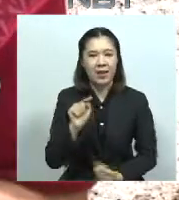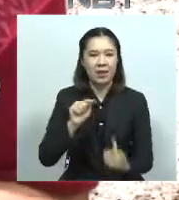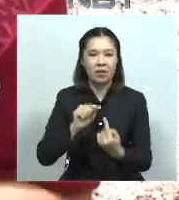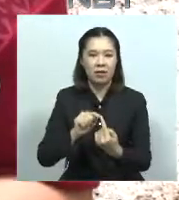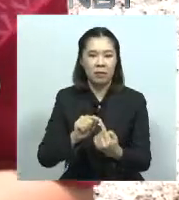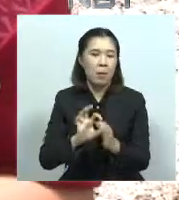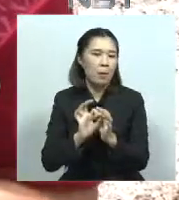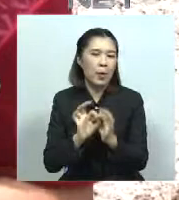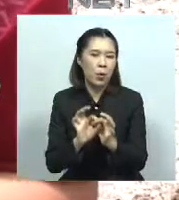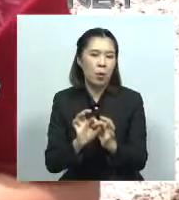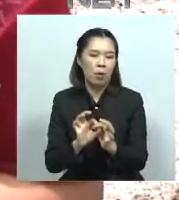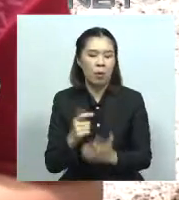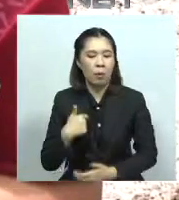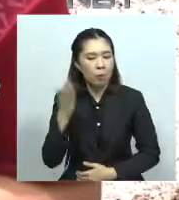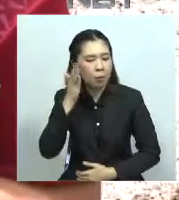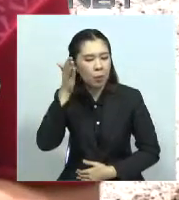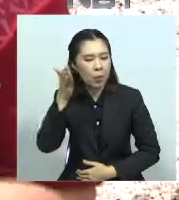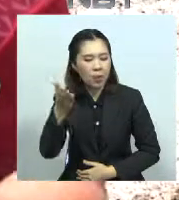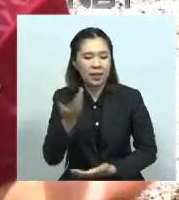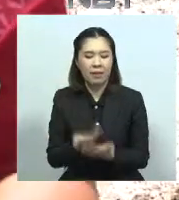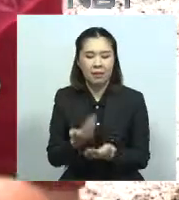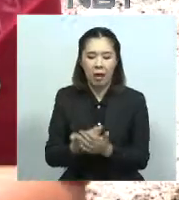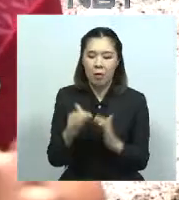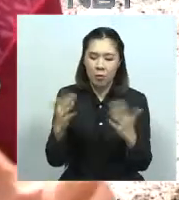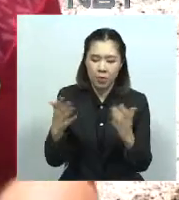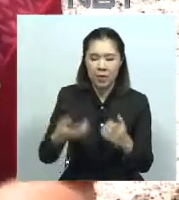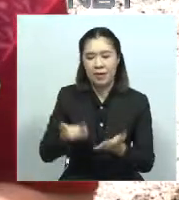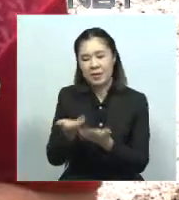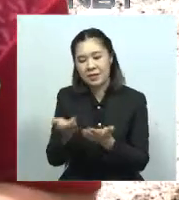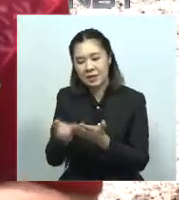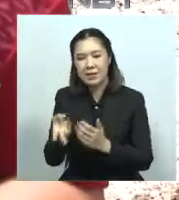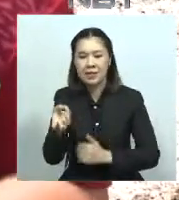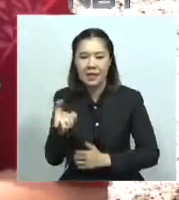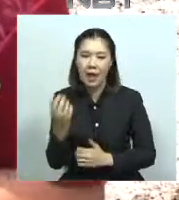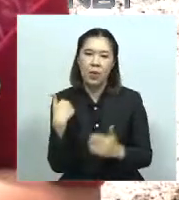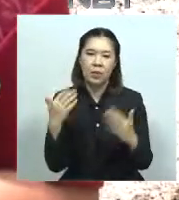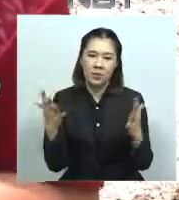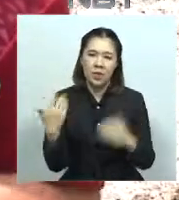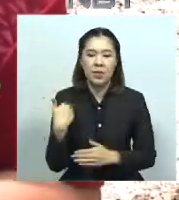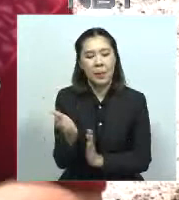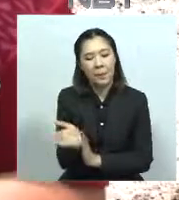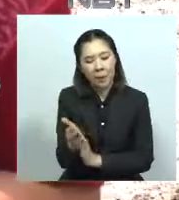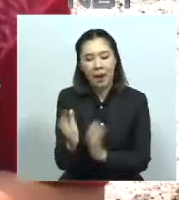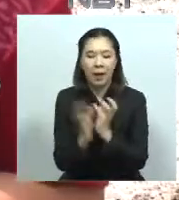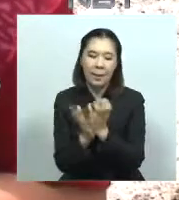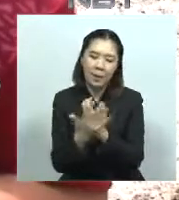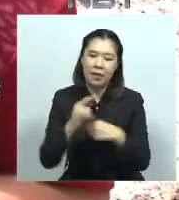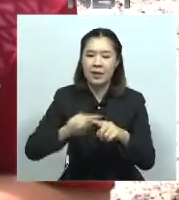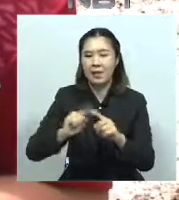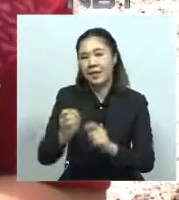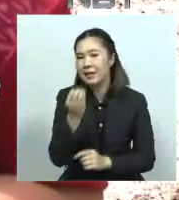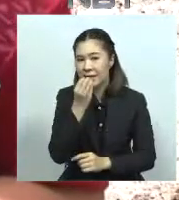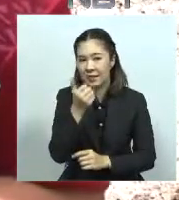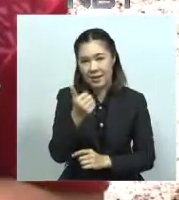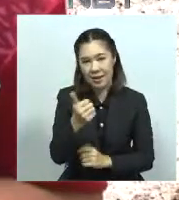ไม่ต้องห่วงแล้วว่าพรุ่งนี้จะเอาตังค์อะไรซื้อข้าวเรามีข้าวต้นทุนอยู่แล้วกับข้าวมีปลามีผักมีอะไรเราก็กินได้ใช่ไหมเ